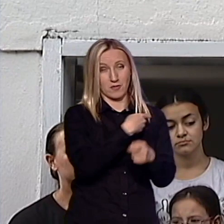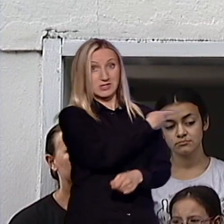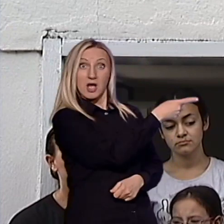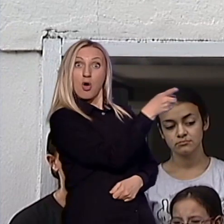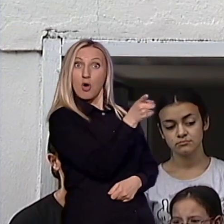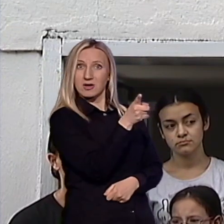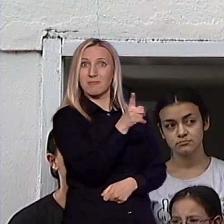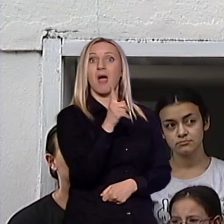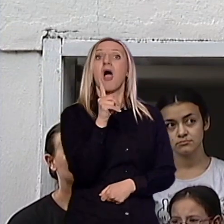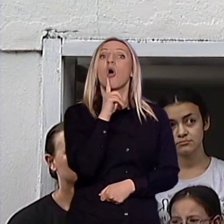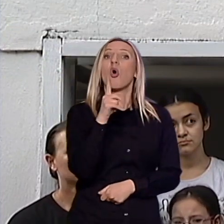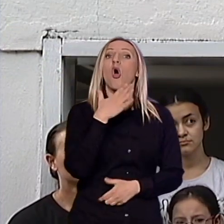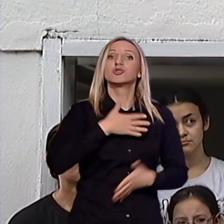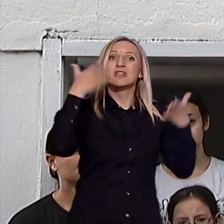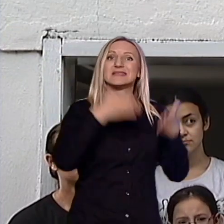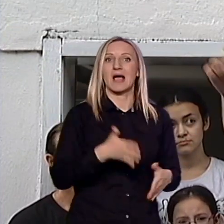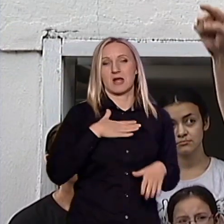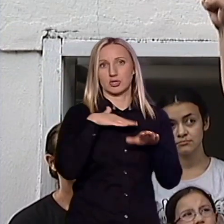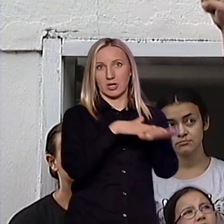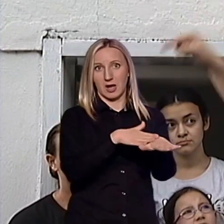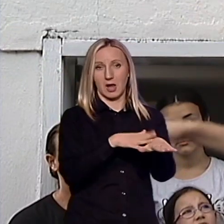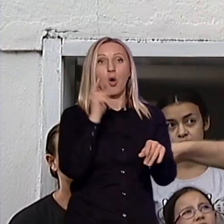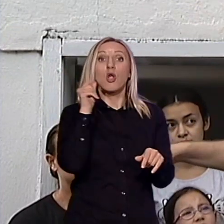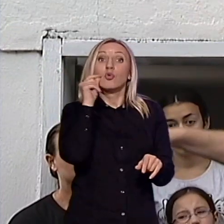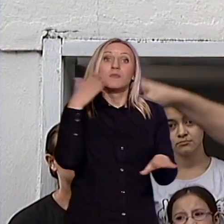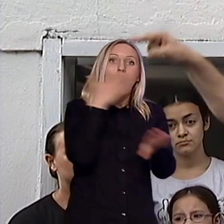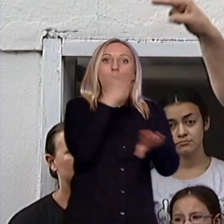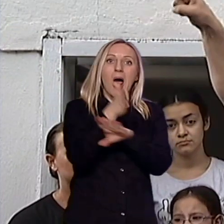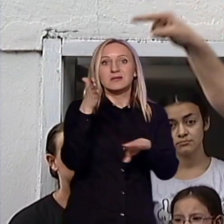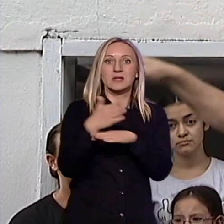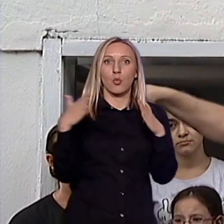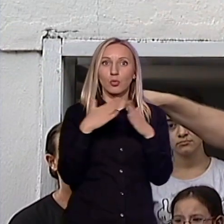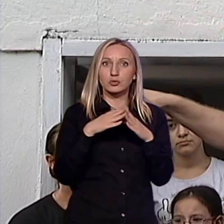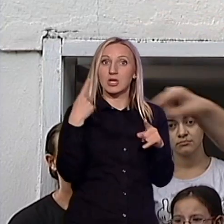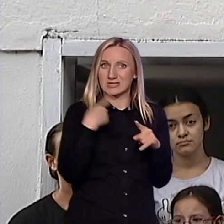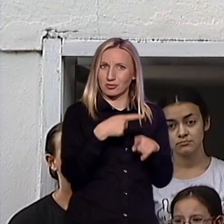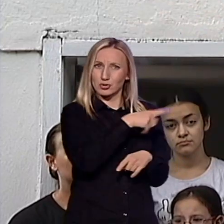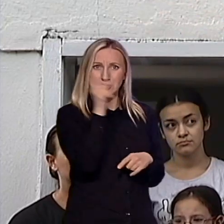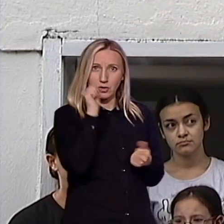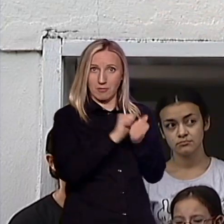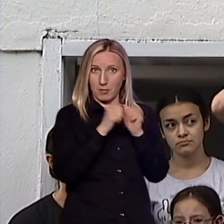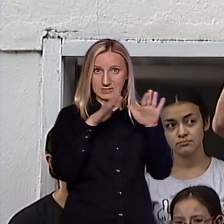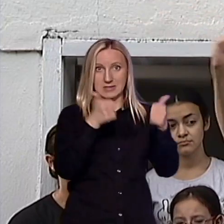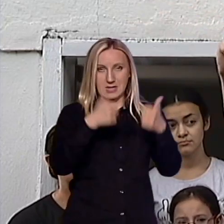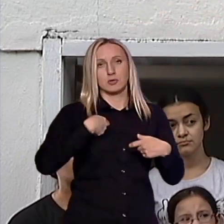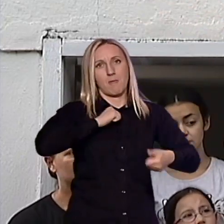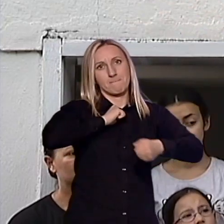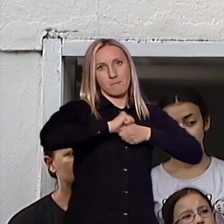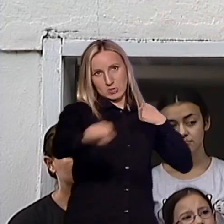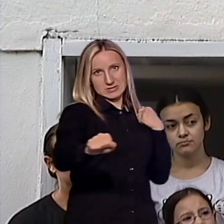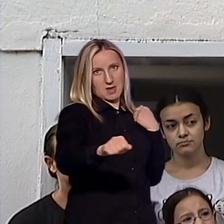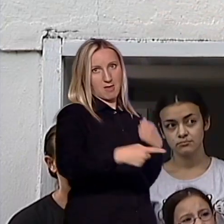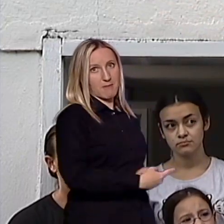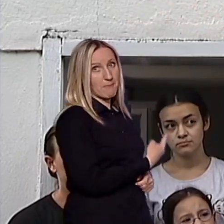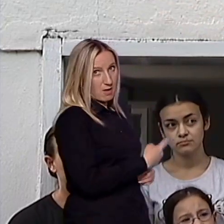su grobari naših reka, koji ljudima upadaju u kuće samo zato što se bore za svoje reke. Ja ću ovu majicu sad ovako lepo da pocepam